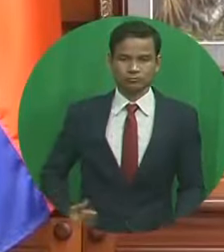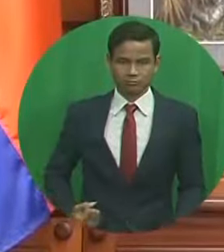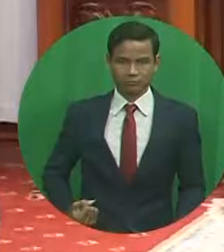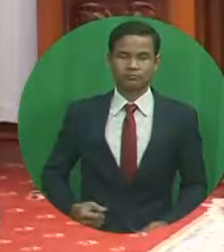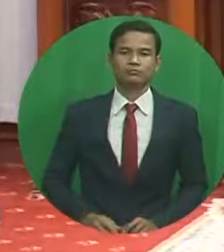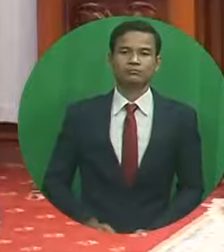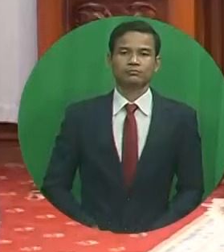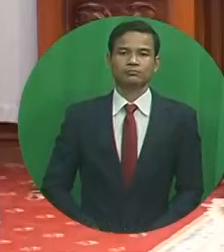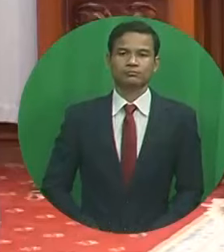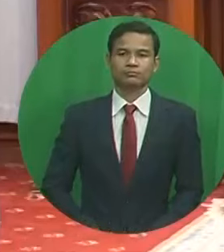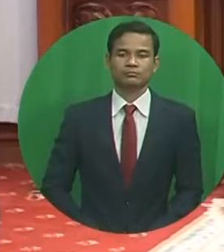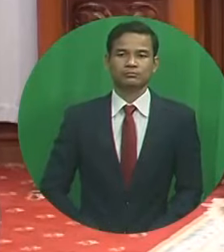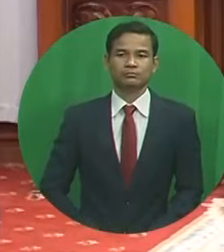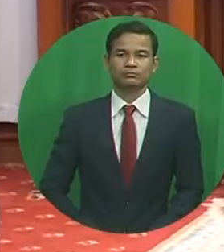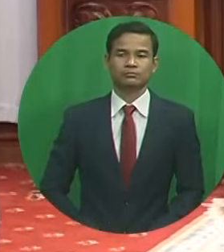ជា